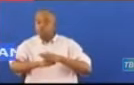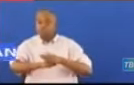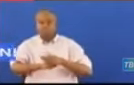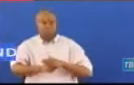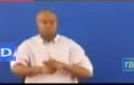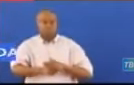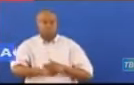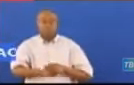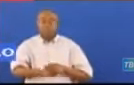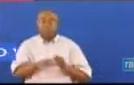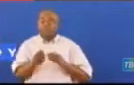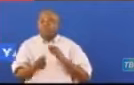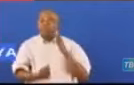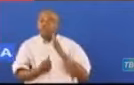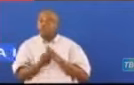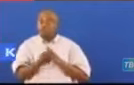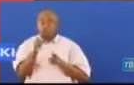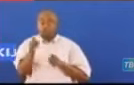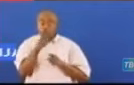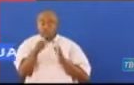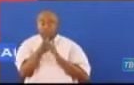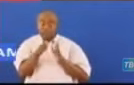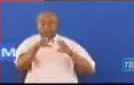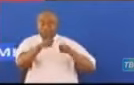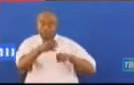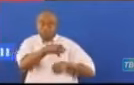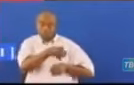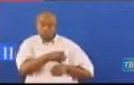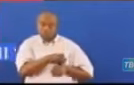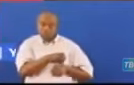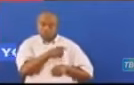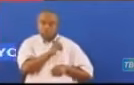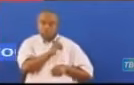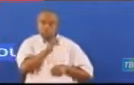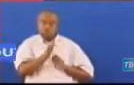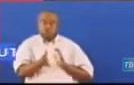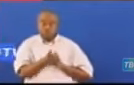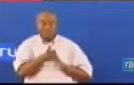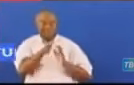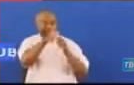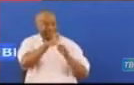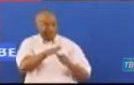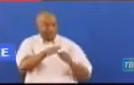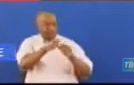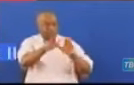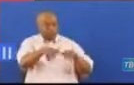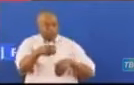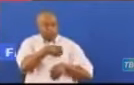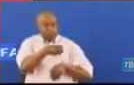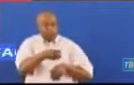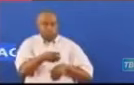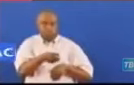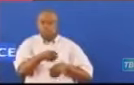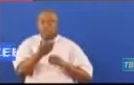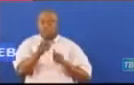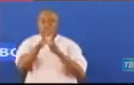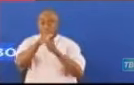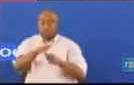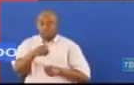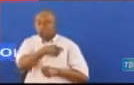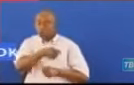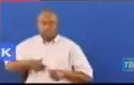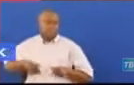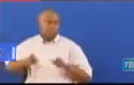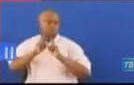mawaziri. Ikitokea hatujapata nafasi, tusiwe chanzo cha kuanza kulidhalilisha baraza la mawaziri na kumdhalilisha rais. Mimi